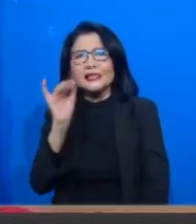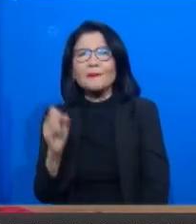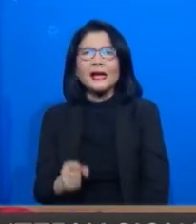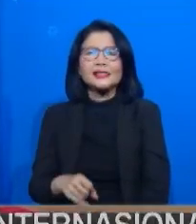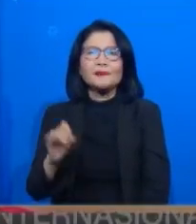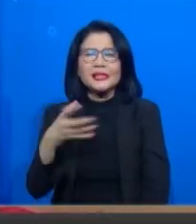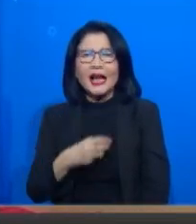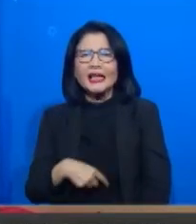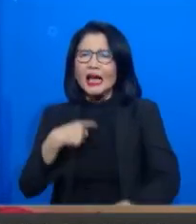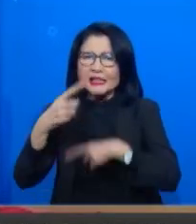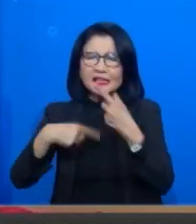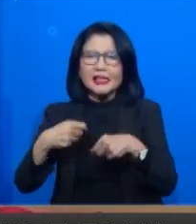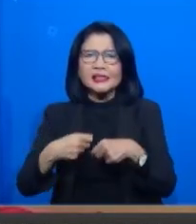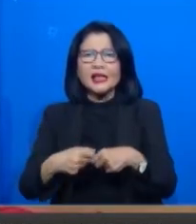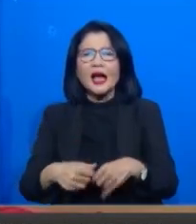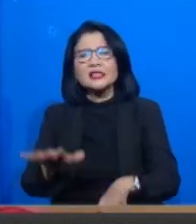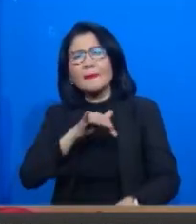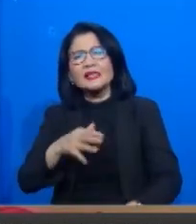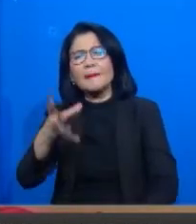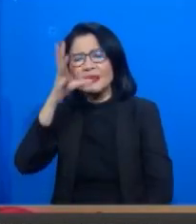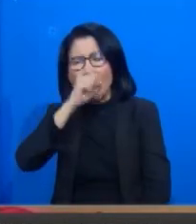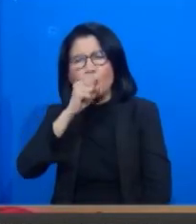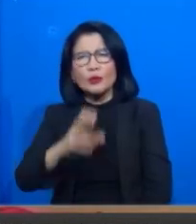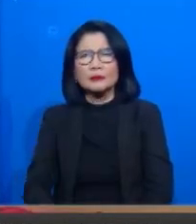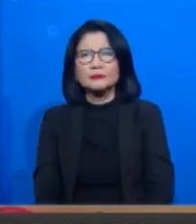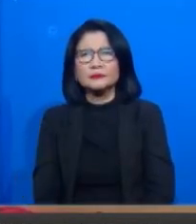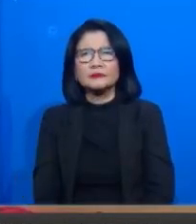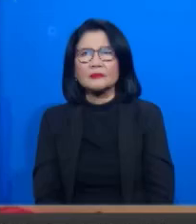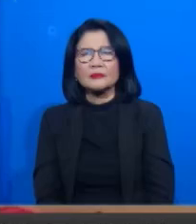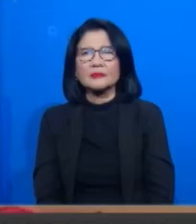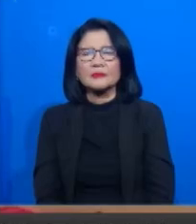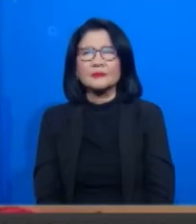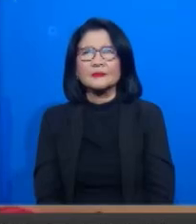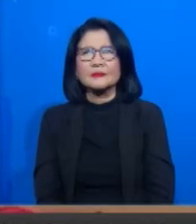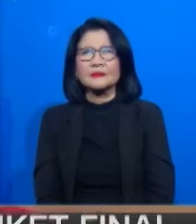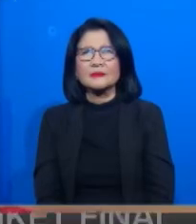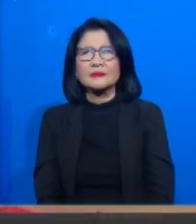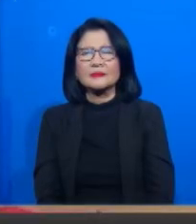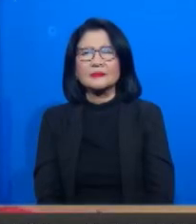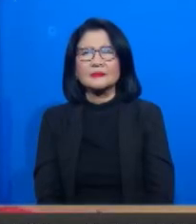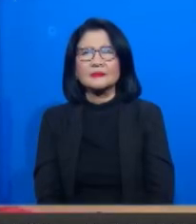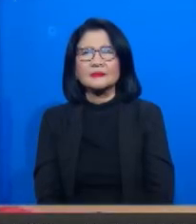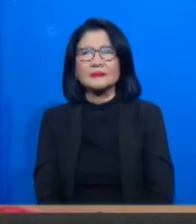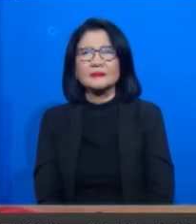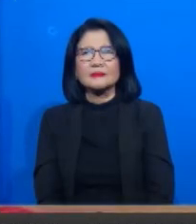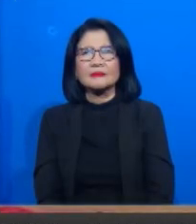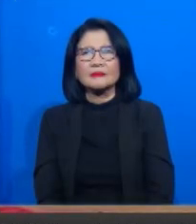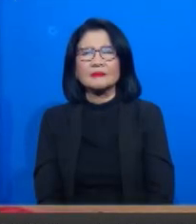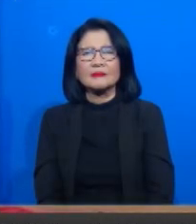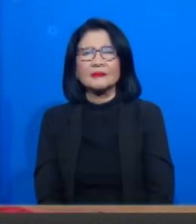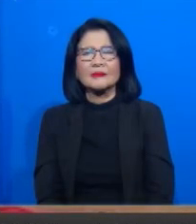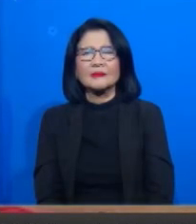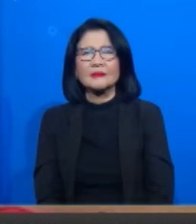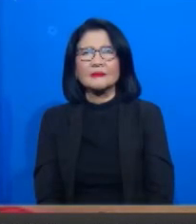ke nyo, inyo yang tahu nyo, ikan inyo pun kayak gitu kayak Yuka, apa salah, buruak nyo, elok nyo, dikit tahu nyo kayak Yuka, sadolan